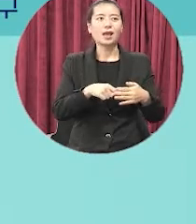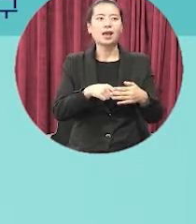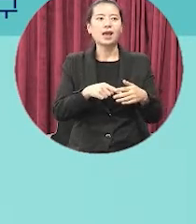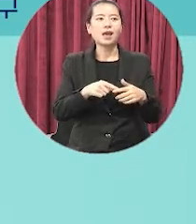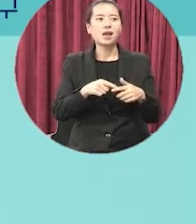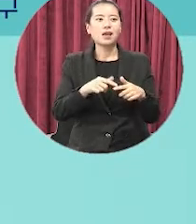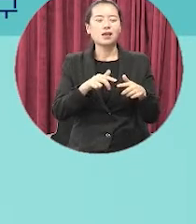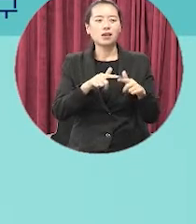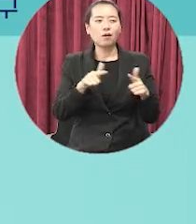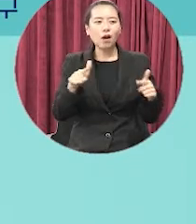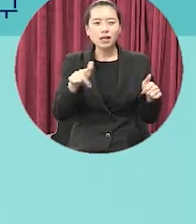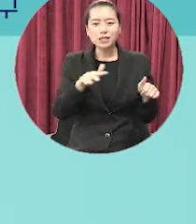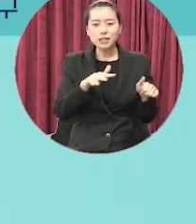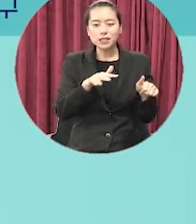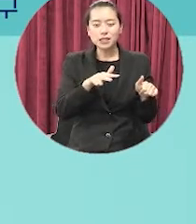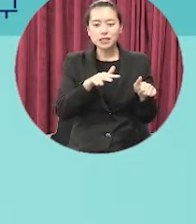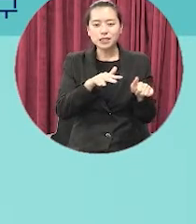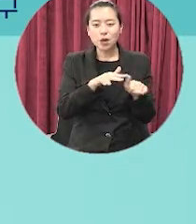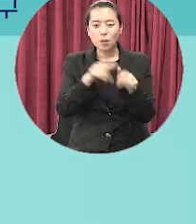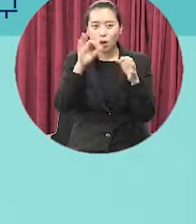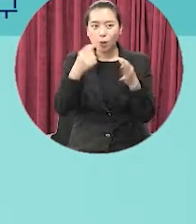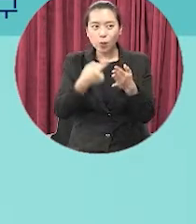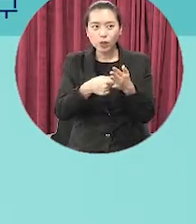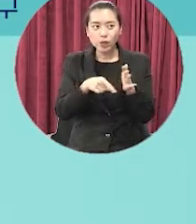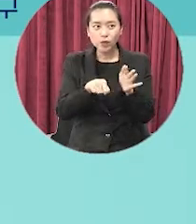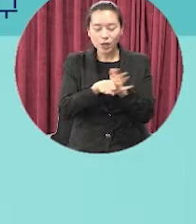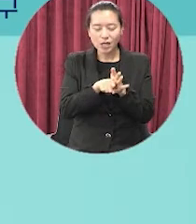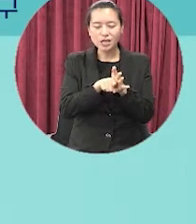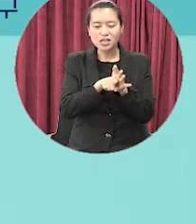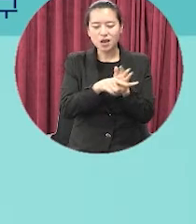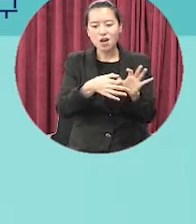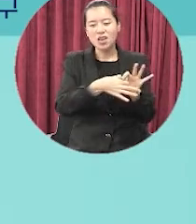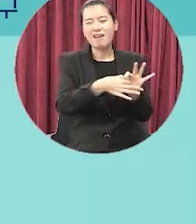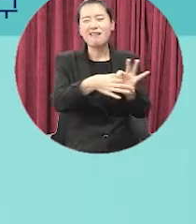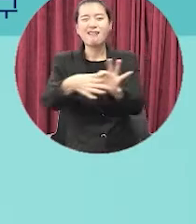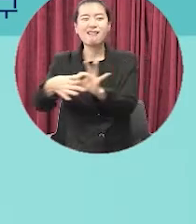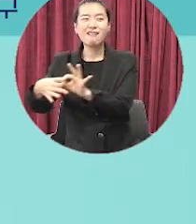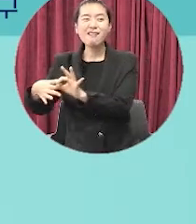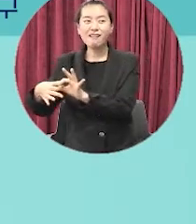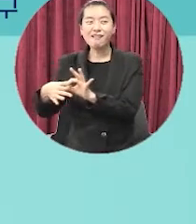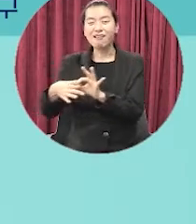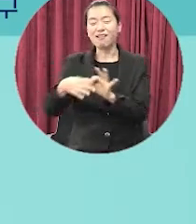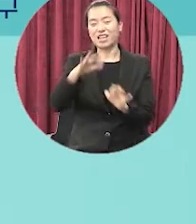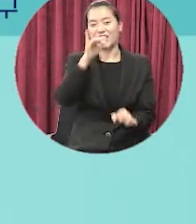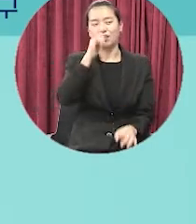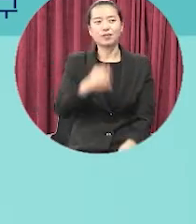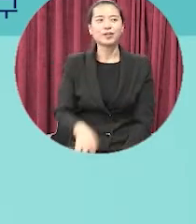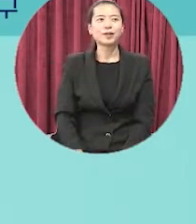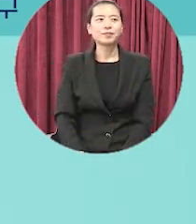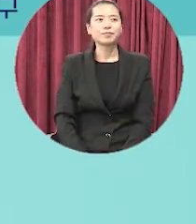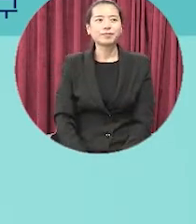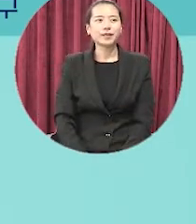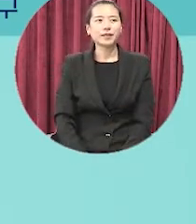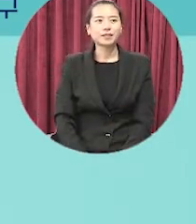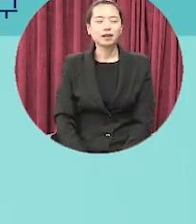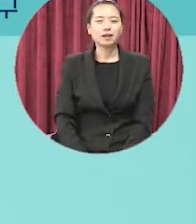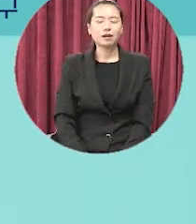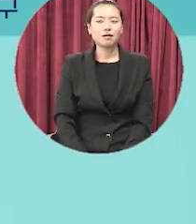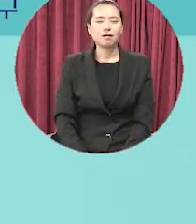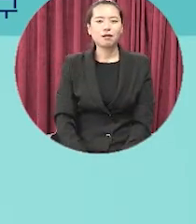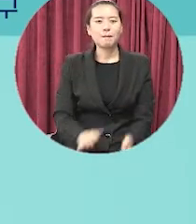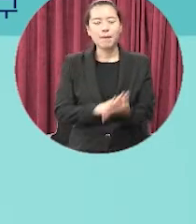서버 가 있고 파이어 를 통해서 네트워크로 연결돼 있으면 되고 자료가 있던 옛날 껴서 현재 변환 변환 된건 언제 1